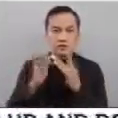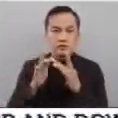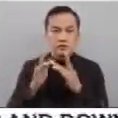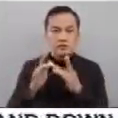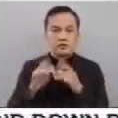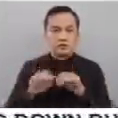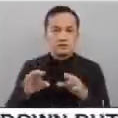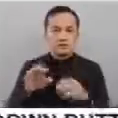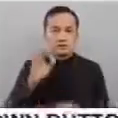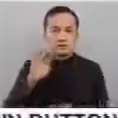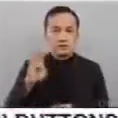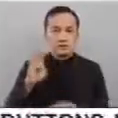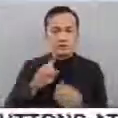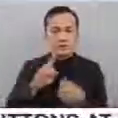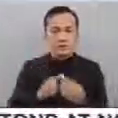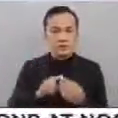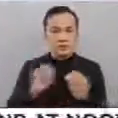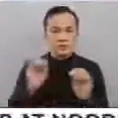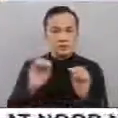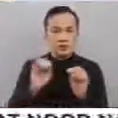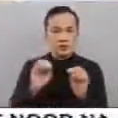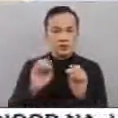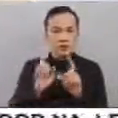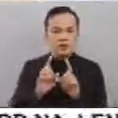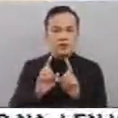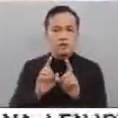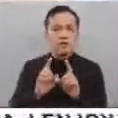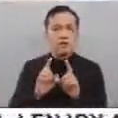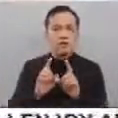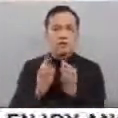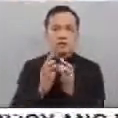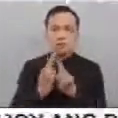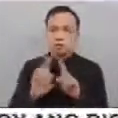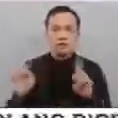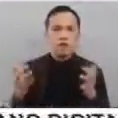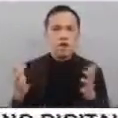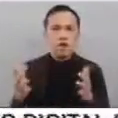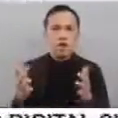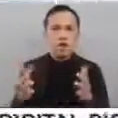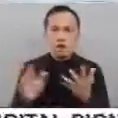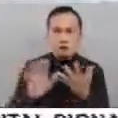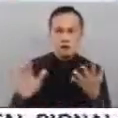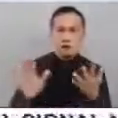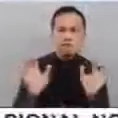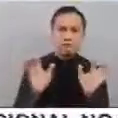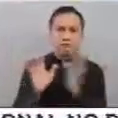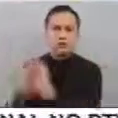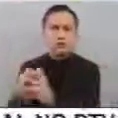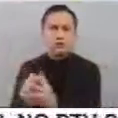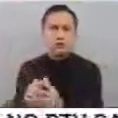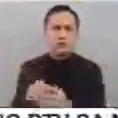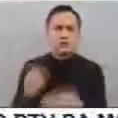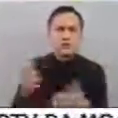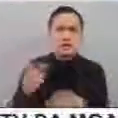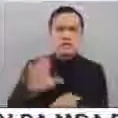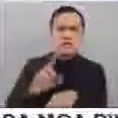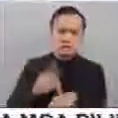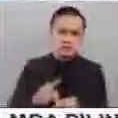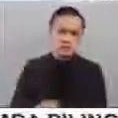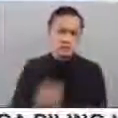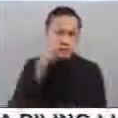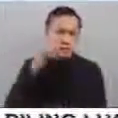pumila na hindi naman taga Las Piñas. Ang Las Piñas City LGU binigyang diin na tanging mga residente lang